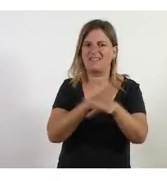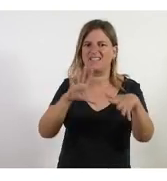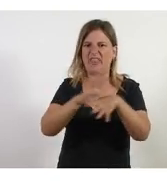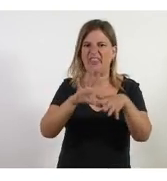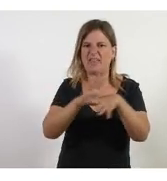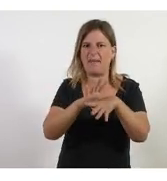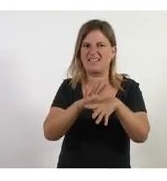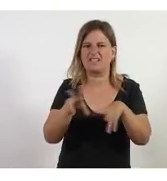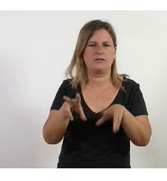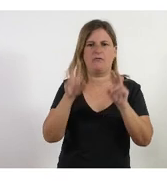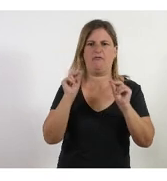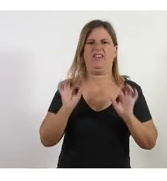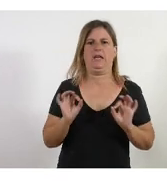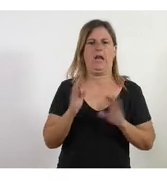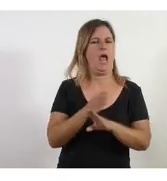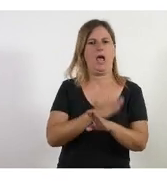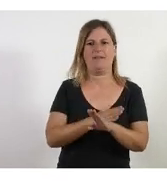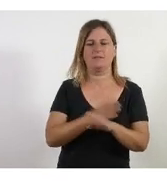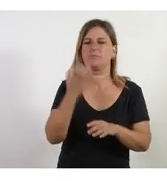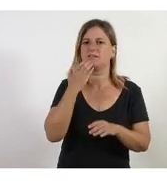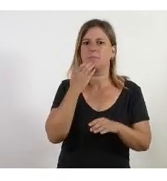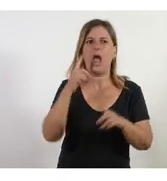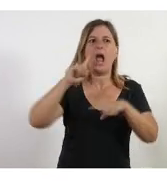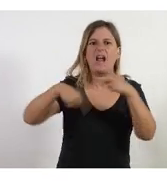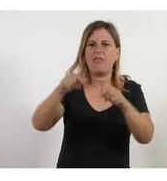Ja no et dic cada dia de la setmana, els dimarts.